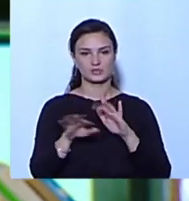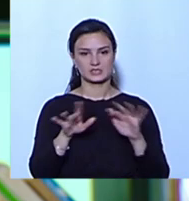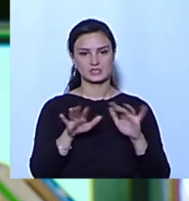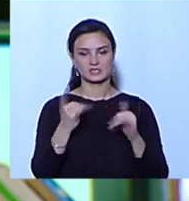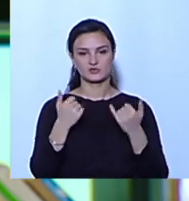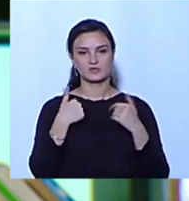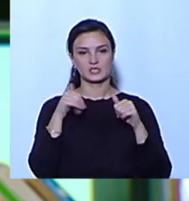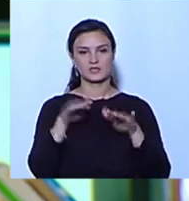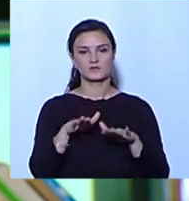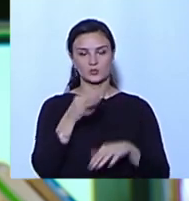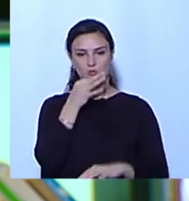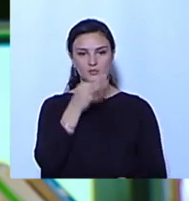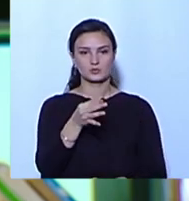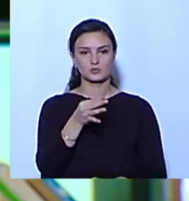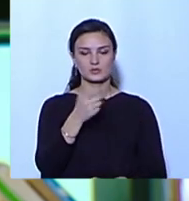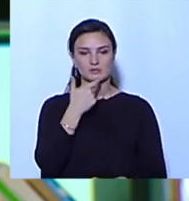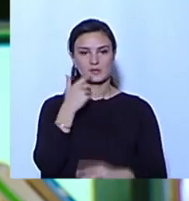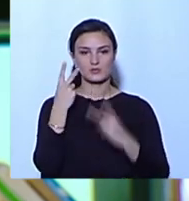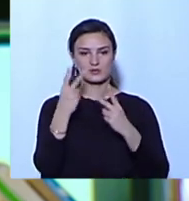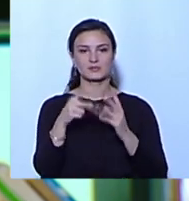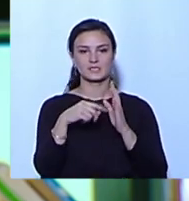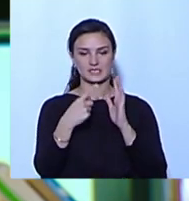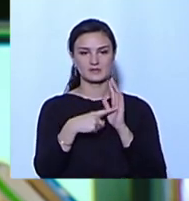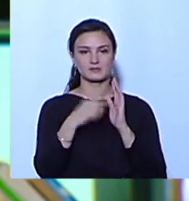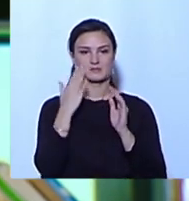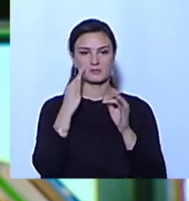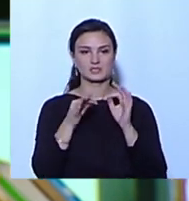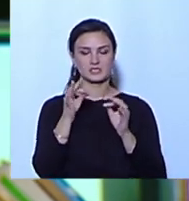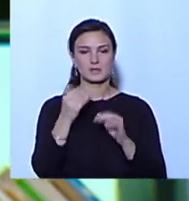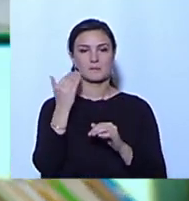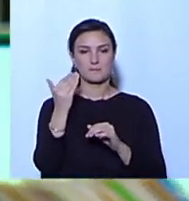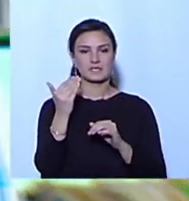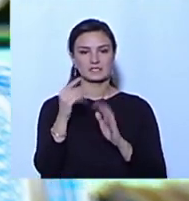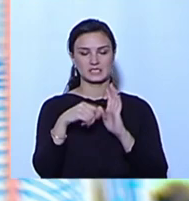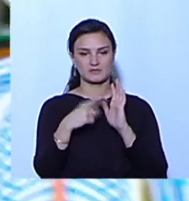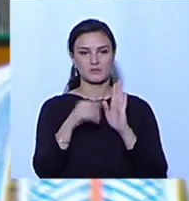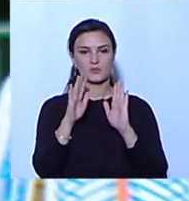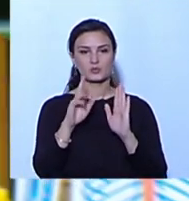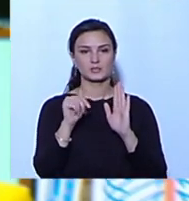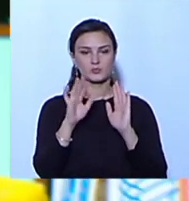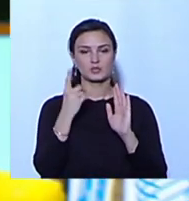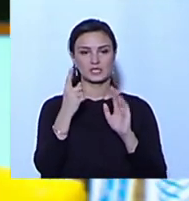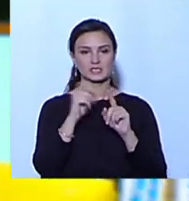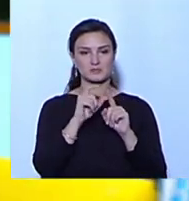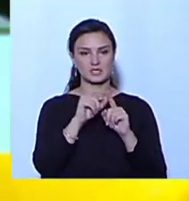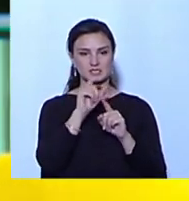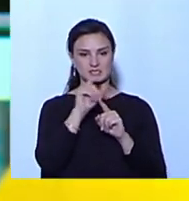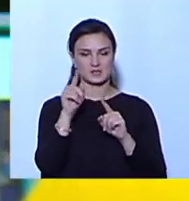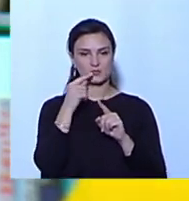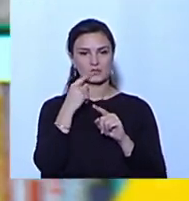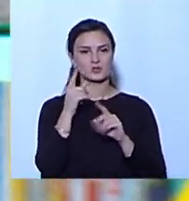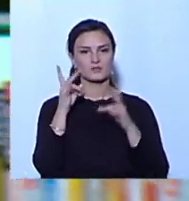ჩვენ გადავწყვიტეთ უპასუხოთ მაყურებელთა კითხვებს. მართალია, მათი კითხვა მხოლოდ და მხოლოდ ერთ ფრაზას გულისხმობს,